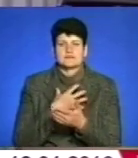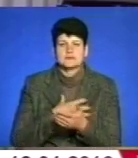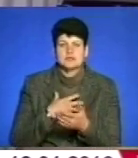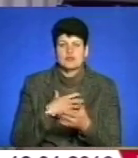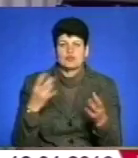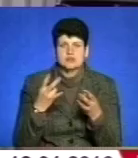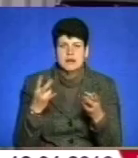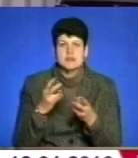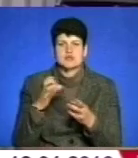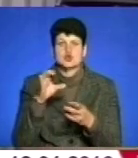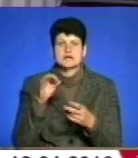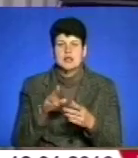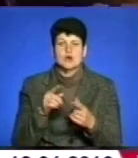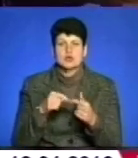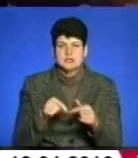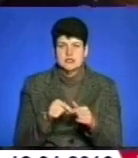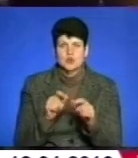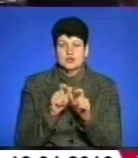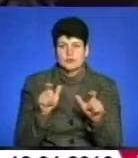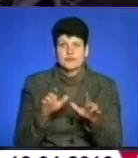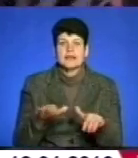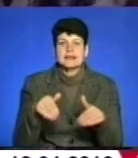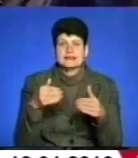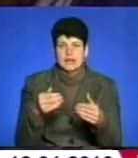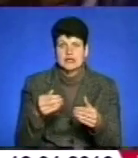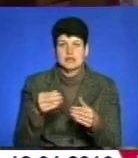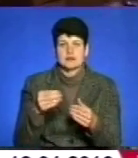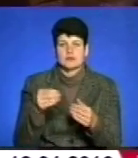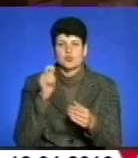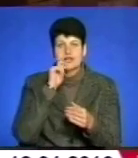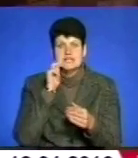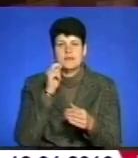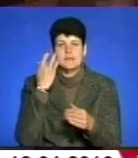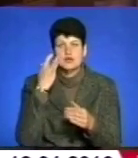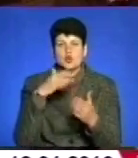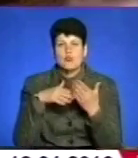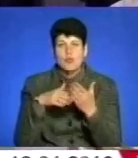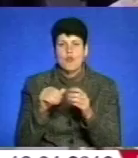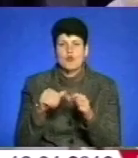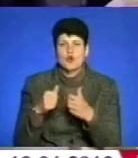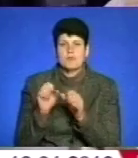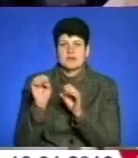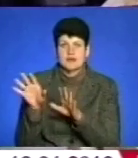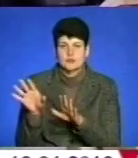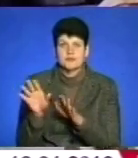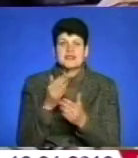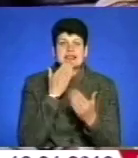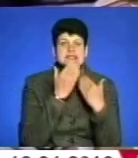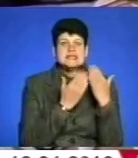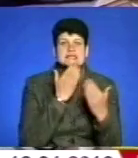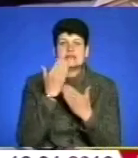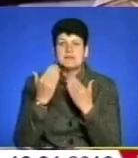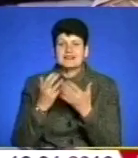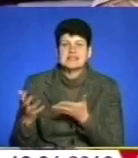соціальних організацій та установ і надіслали злученому українському американському допомоговому комітету. Запити збиралися протягом